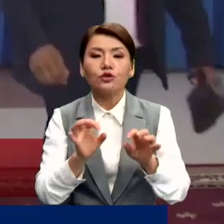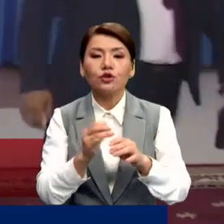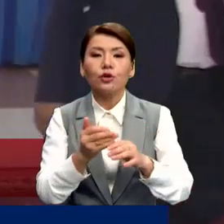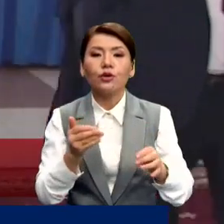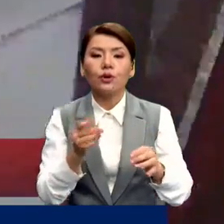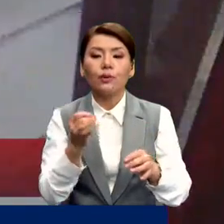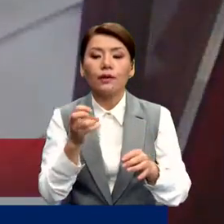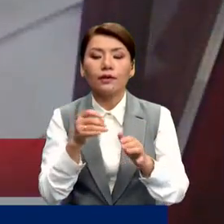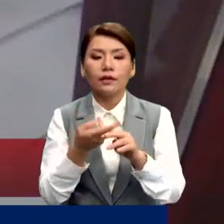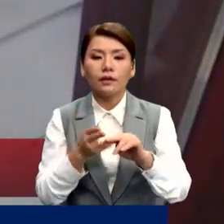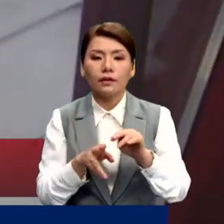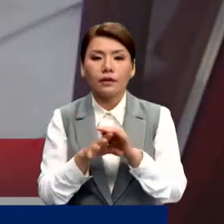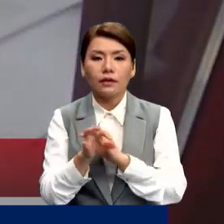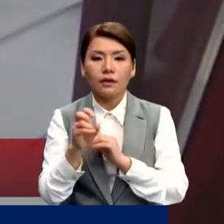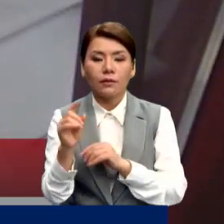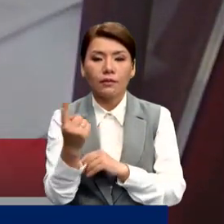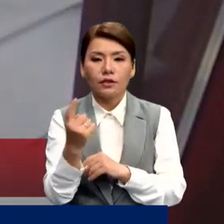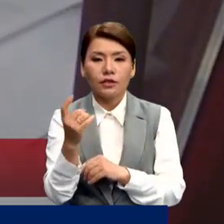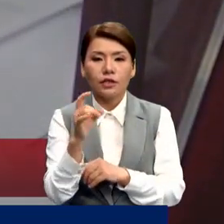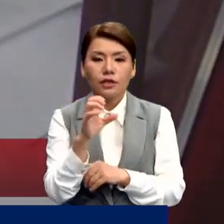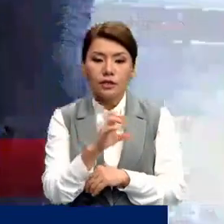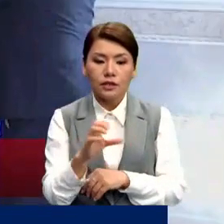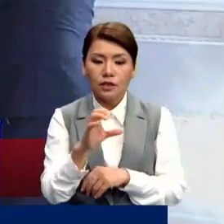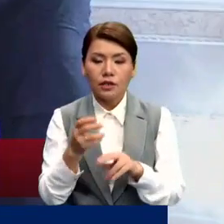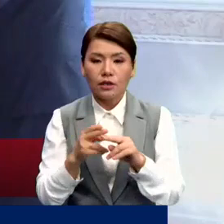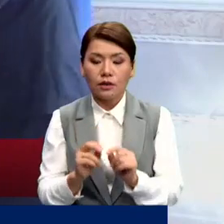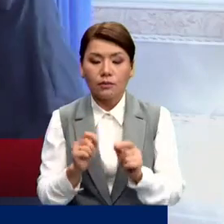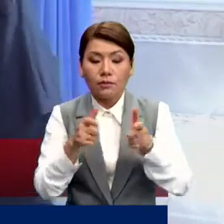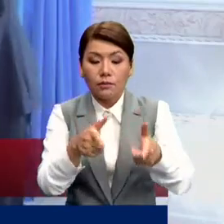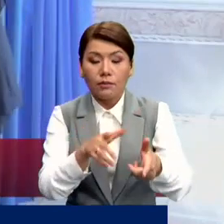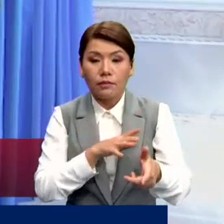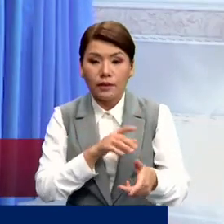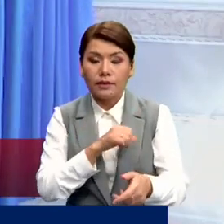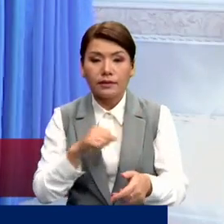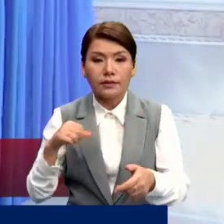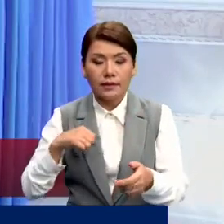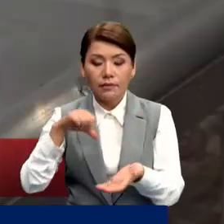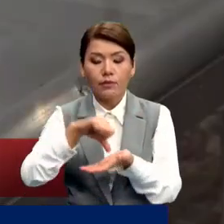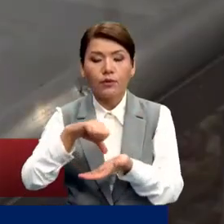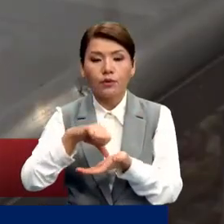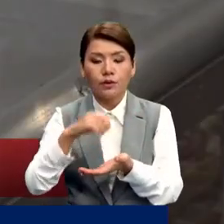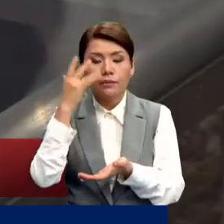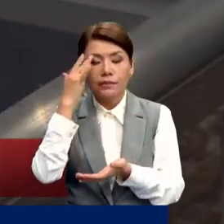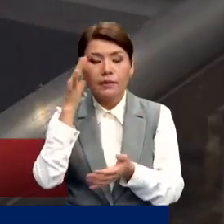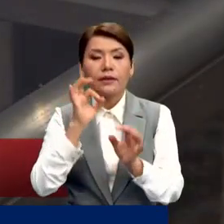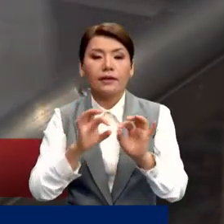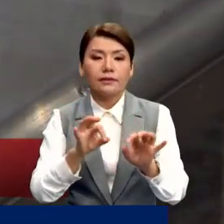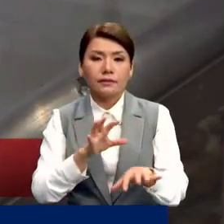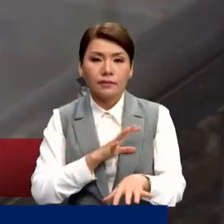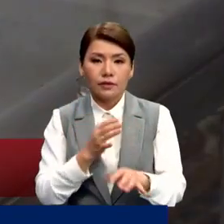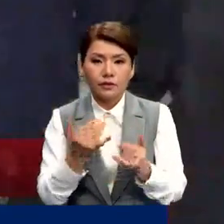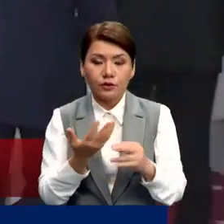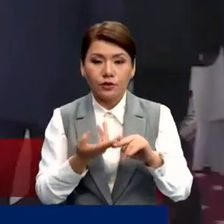басшысының сайлауын өткізуді Тоқаев 1 қыркүйектегі жолдауында ұсынған еді. Әрі оған өзі де қатысуға ниетті екенін мәлімдеді. Бұл